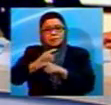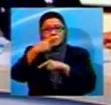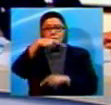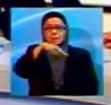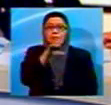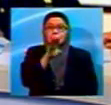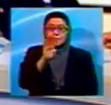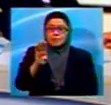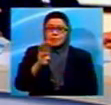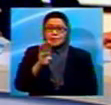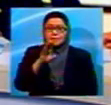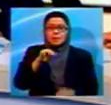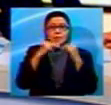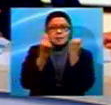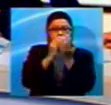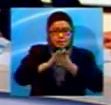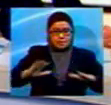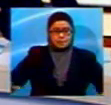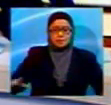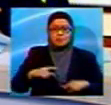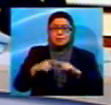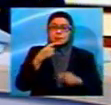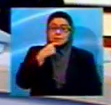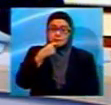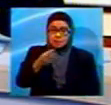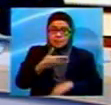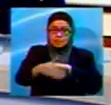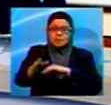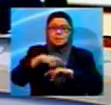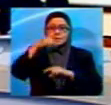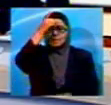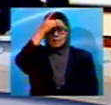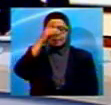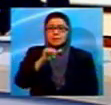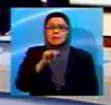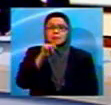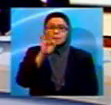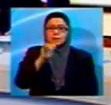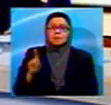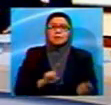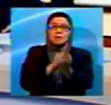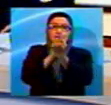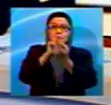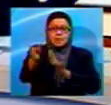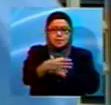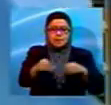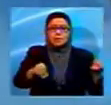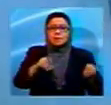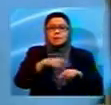menyatakan perkara itu selepas mengadakan kunjungan hormat ke atas bank kimun di pejabatnya di PBB New